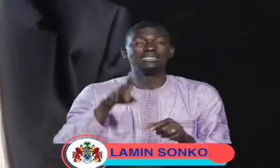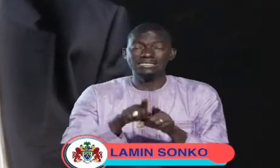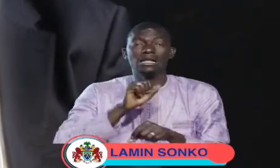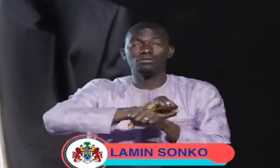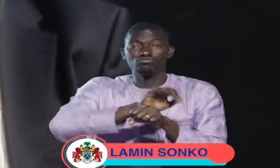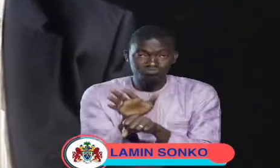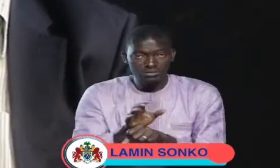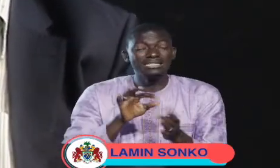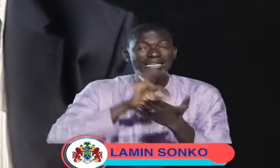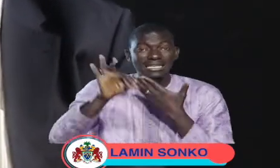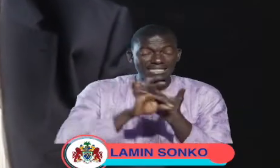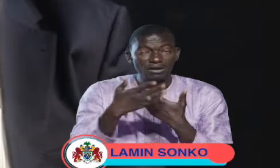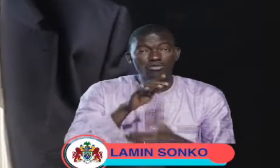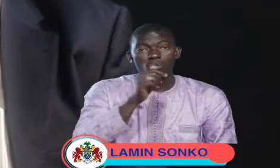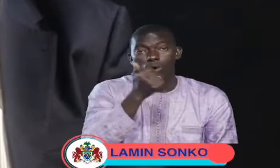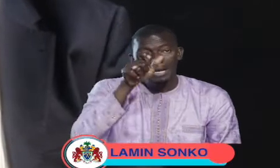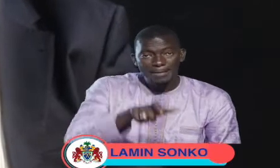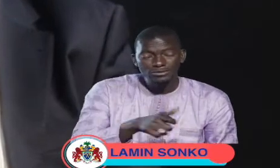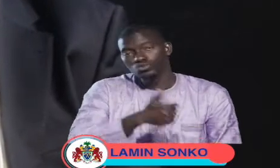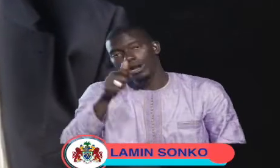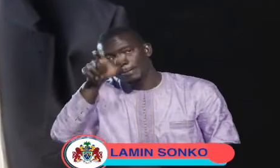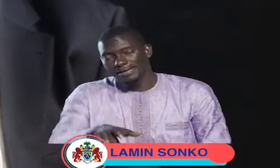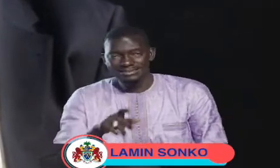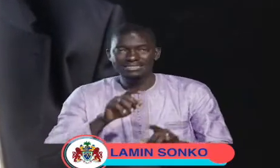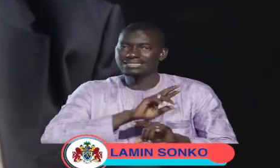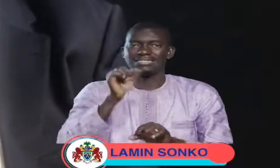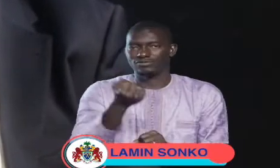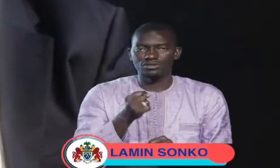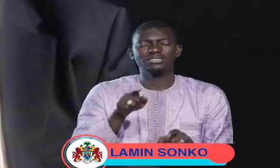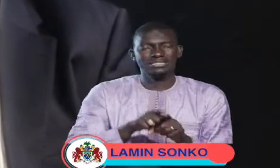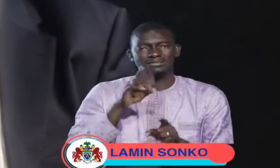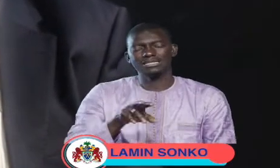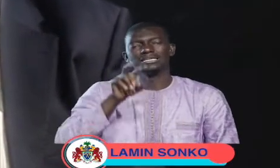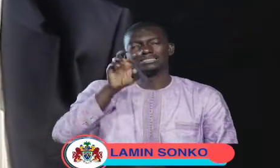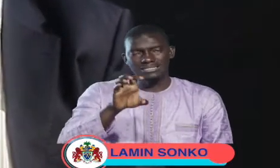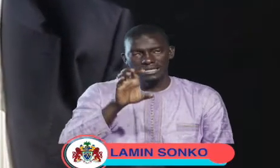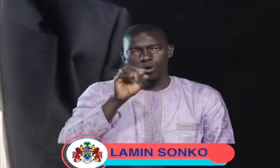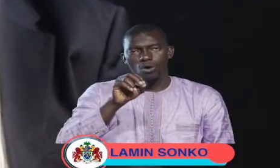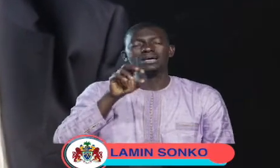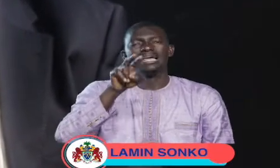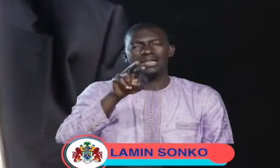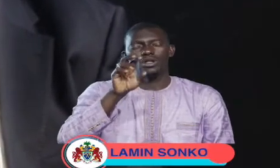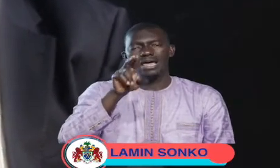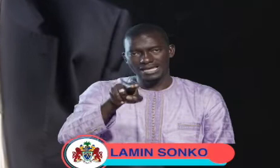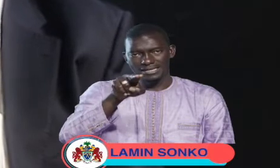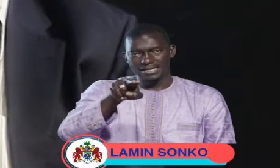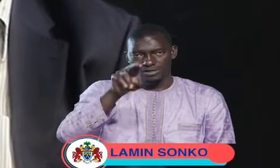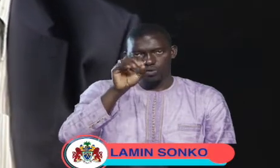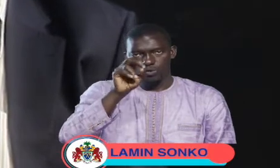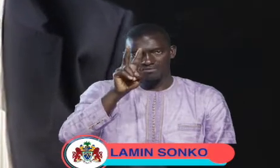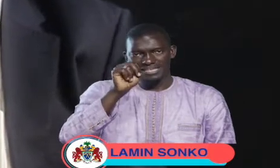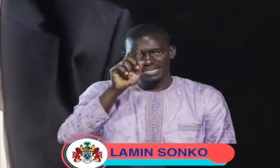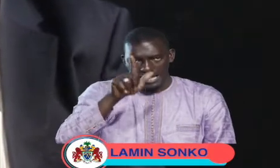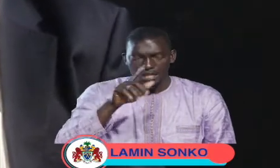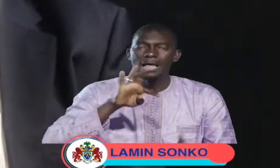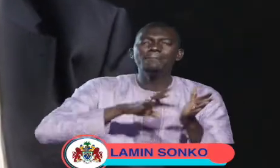o hadama do ta mam feyanu ba ni aje be kal novel coronavirus novel to angale kan wala fen kuto